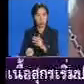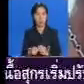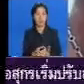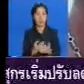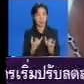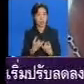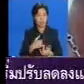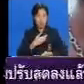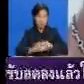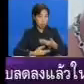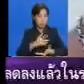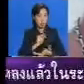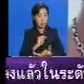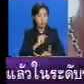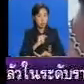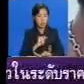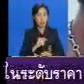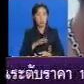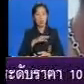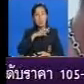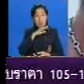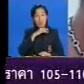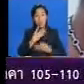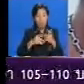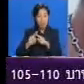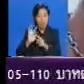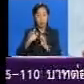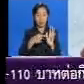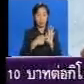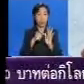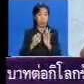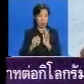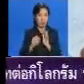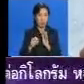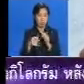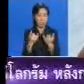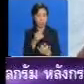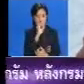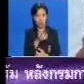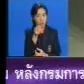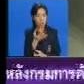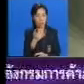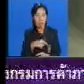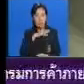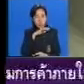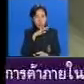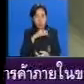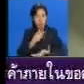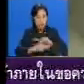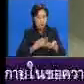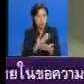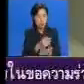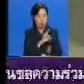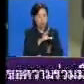าดสดต่างๆเนี่ยนะครับโดยเฉพาะครับในเขตเทศบาลนครราชสีมาเนี่ยนะครับ ก็ส่วนใหญ่แล้วยังจำหน่ายเนื้อหมูที่กิโลกรัม